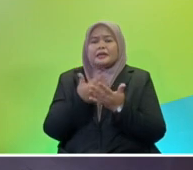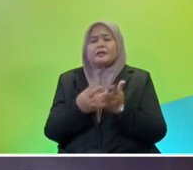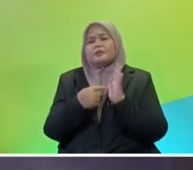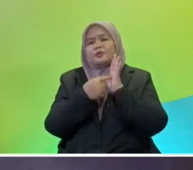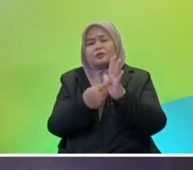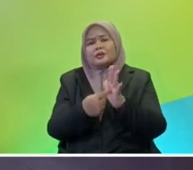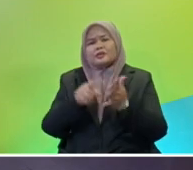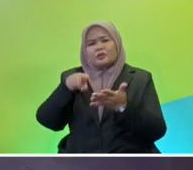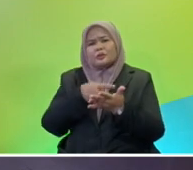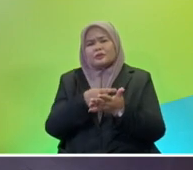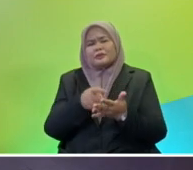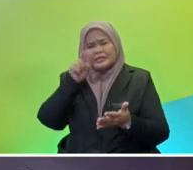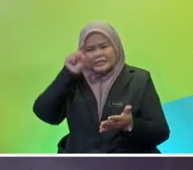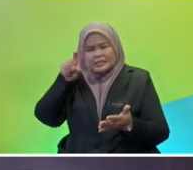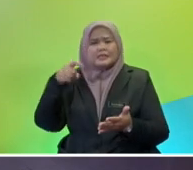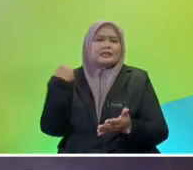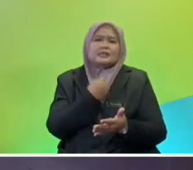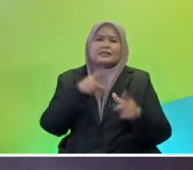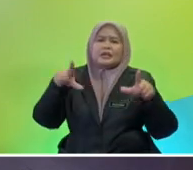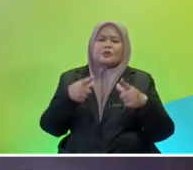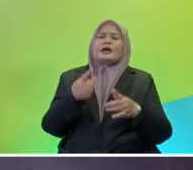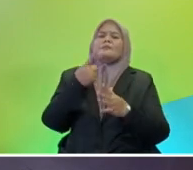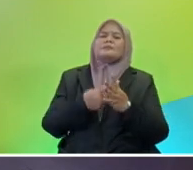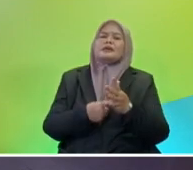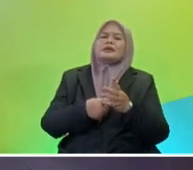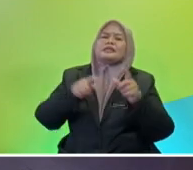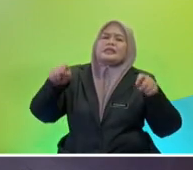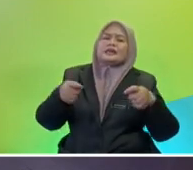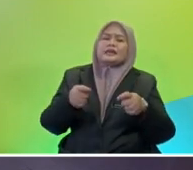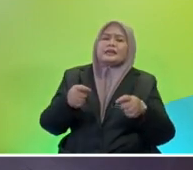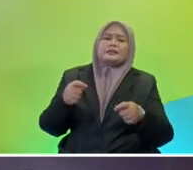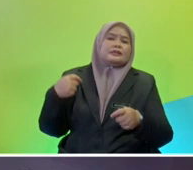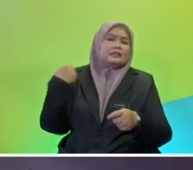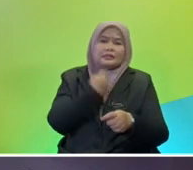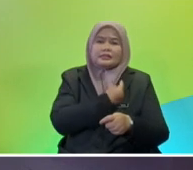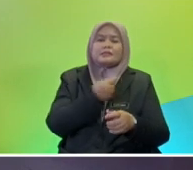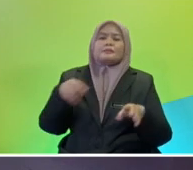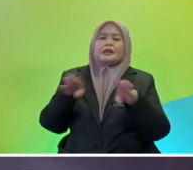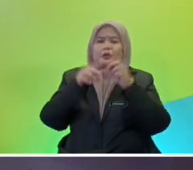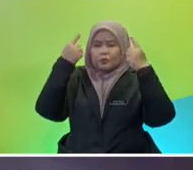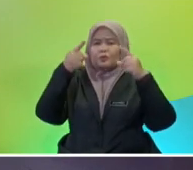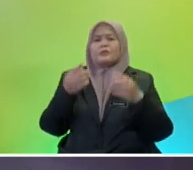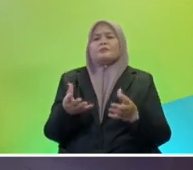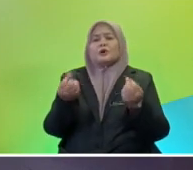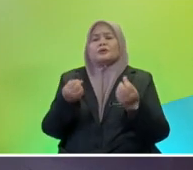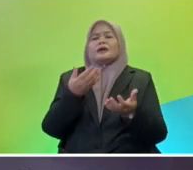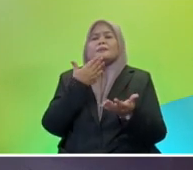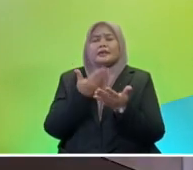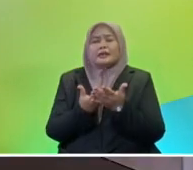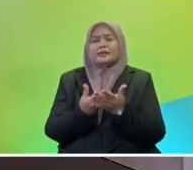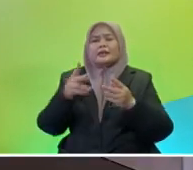sesuatu perlu dilakukan Apakah tindakan susulan sebagai seorang guru kita hendak memperbaiki